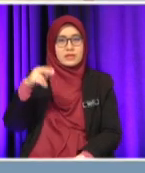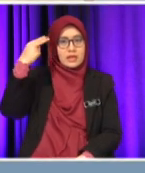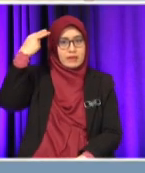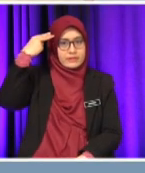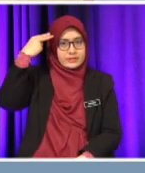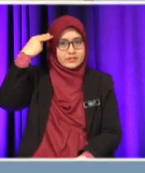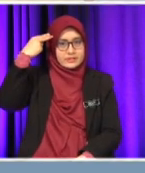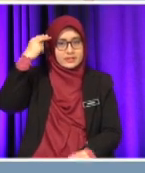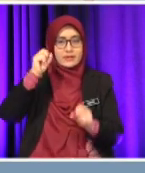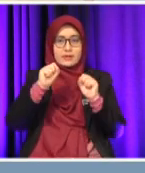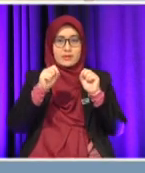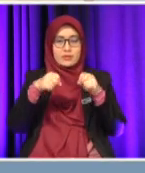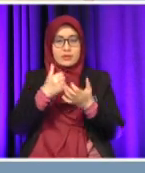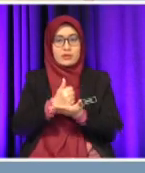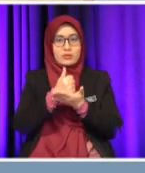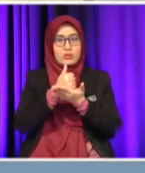oke